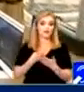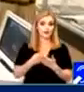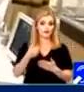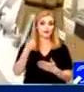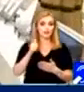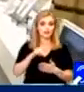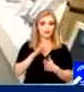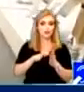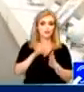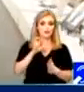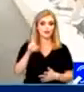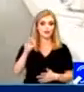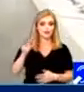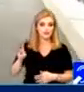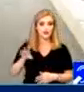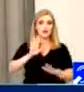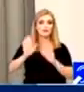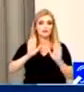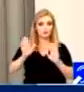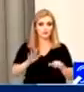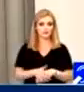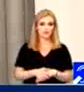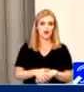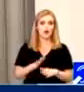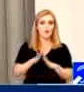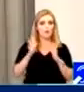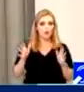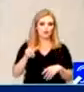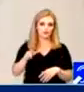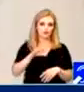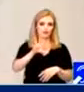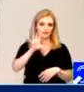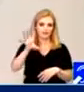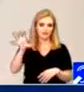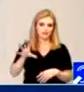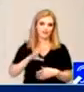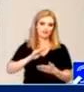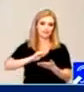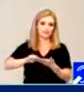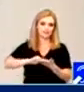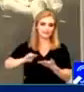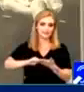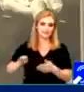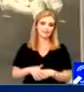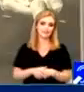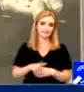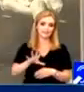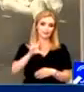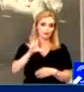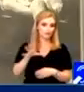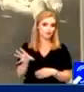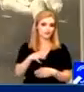aseară în Beverly Hills. Vedeta expoziției și probabilă licitație este o fotografie cu un text scris de Marilyn pentru Ben Lyon, producător